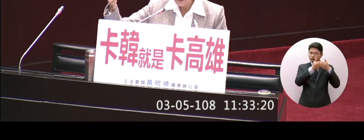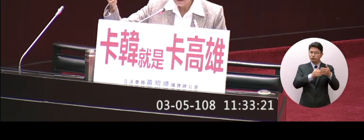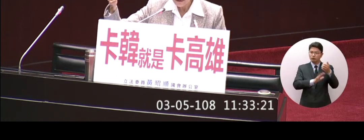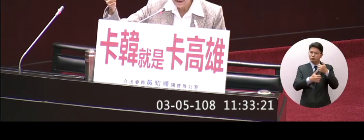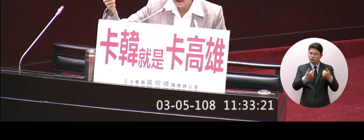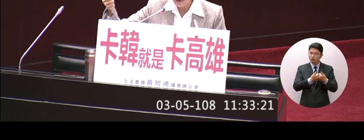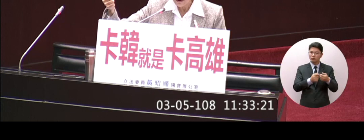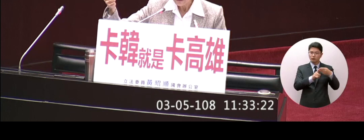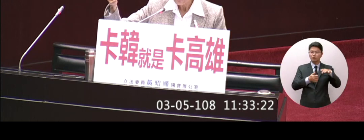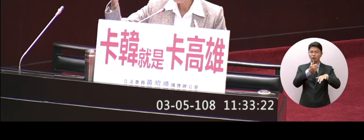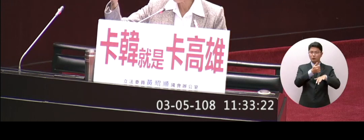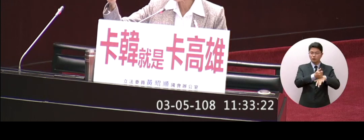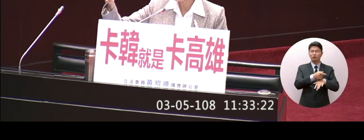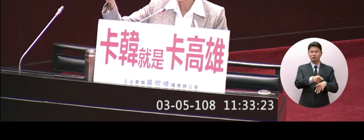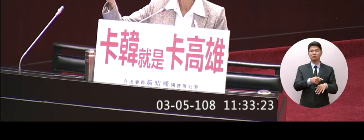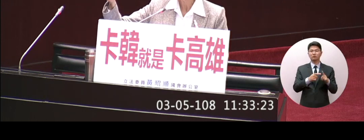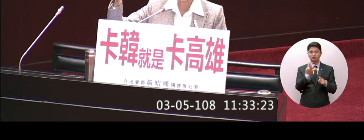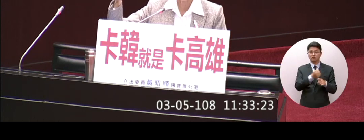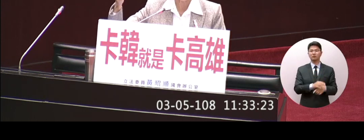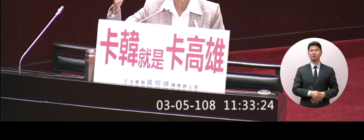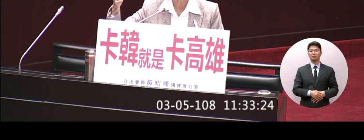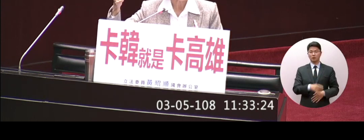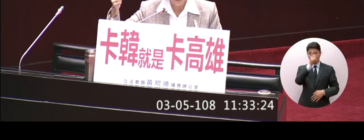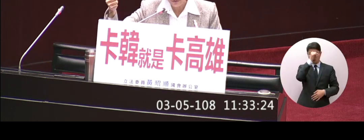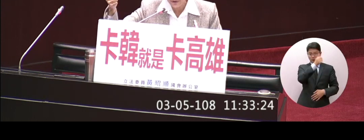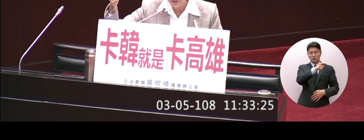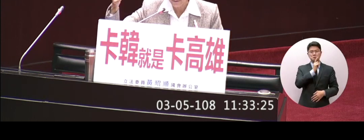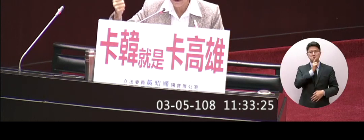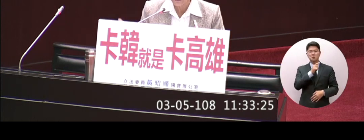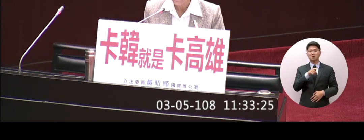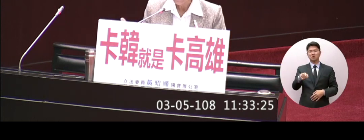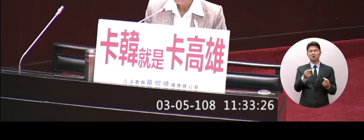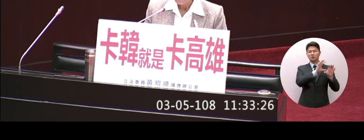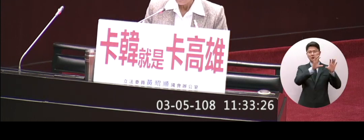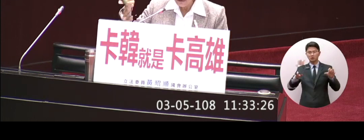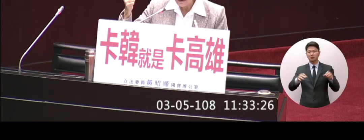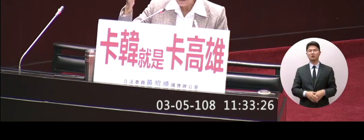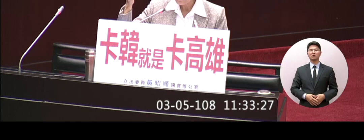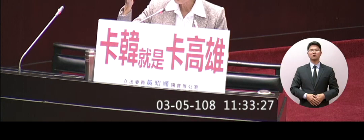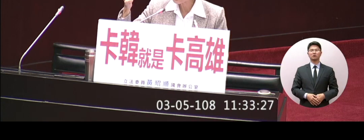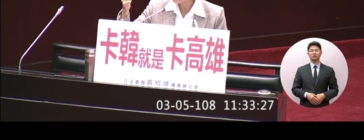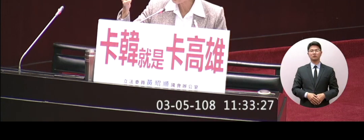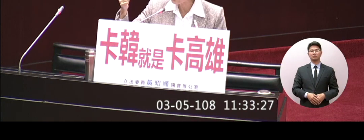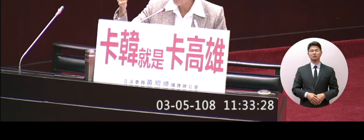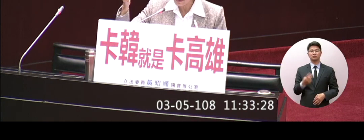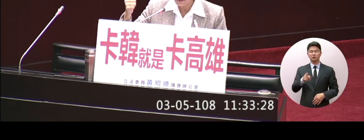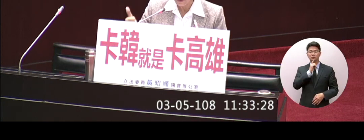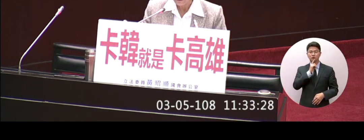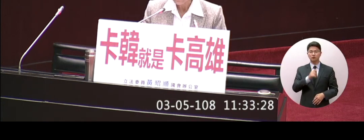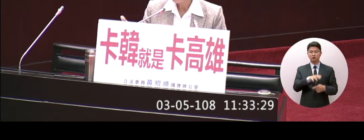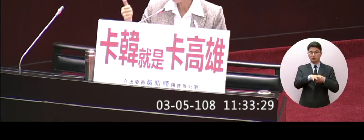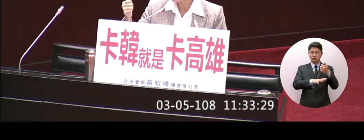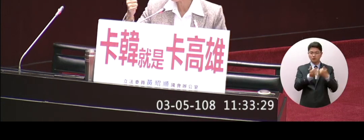黄崇彦讲说有样学样，他就讲说好多的土包子，然后农委会的